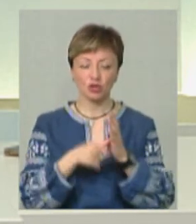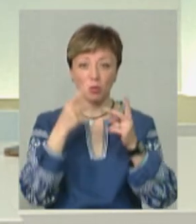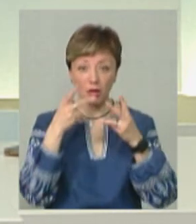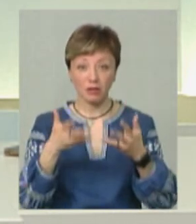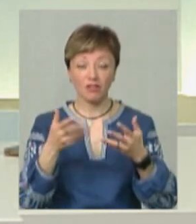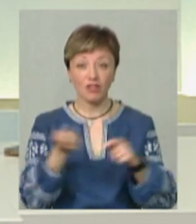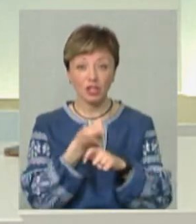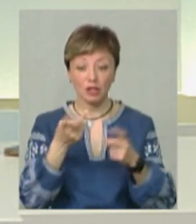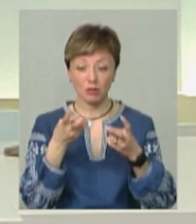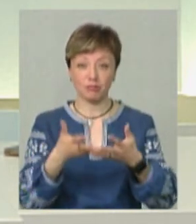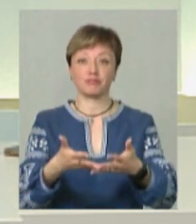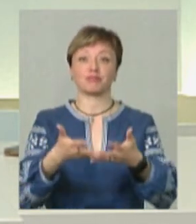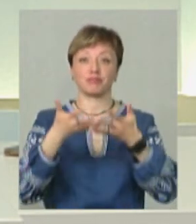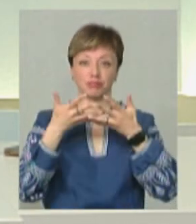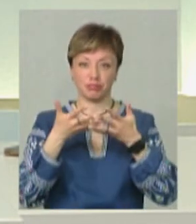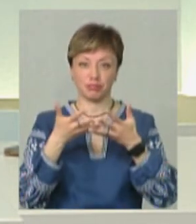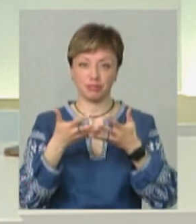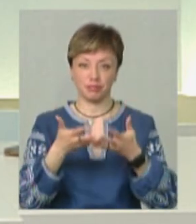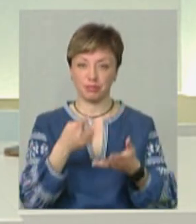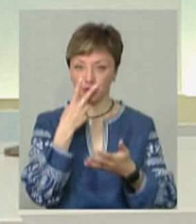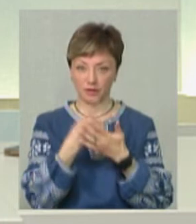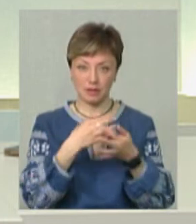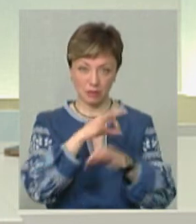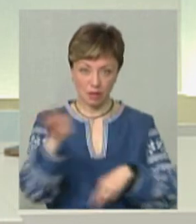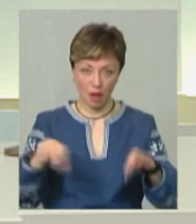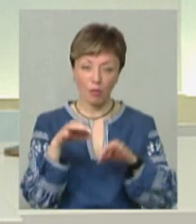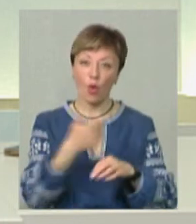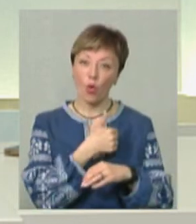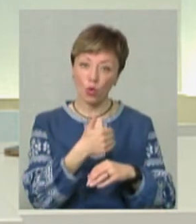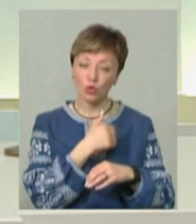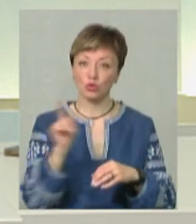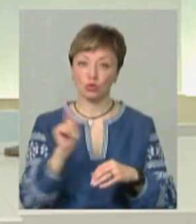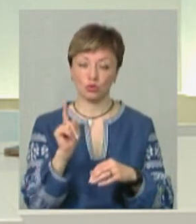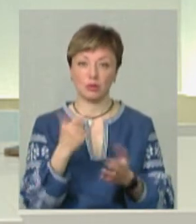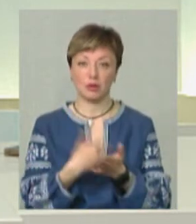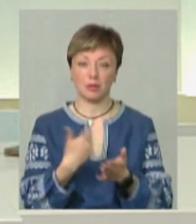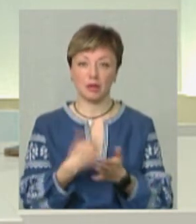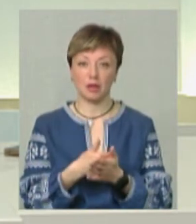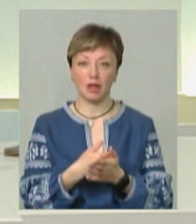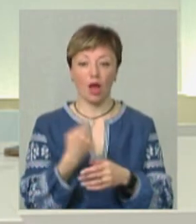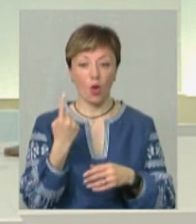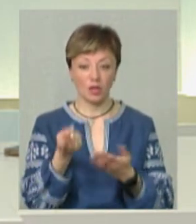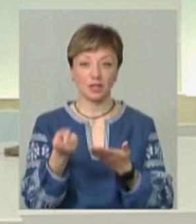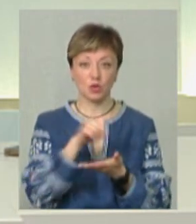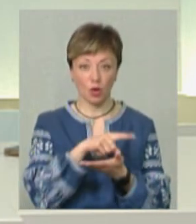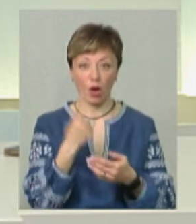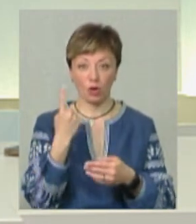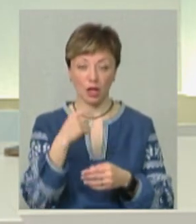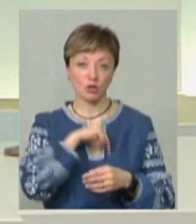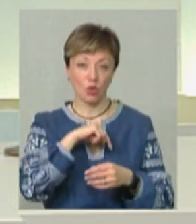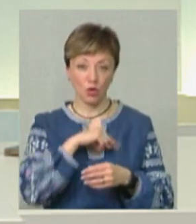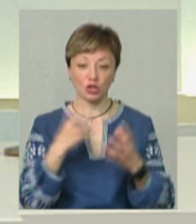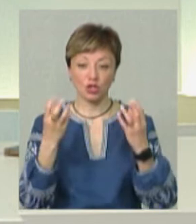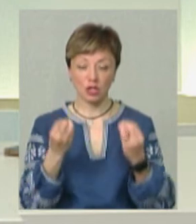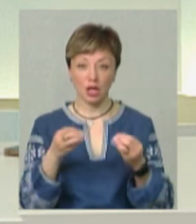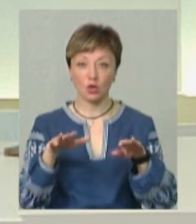їх вишити, треба орнамент в наближеному вигляді. Ось тому я хочу, щоб там, наприклад, на одній сторінці одна сорочка і